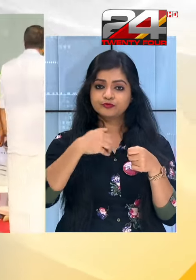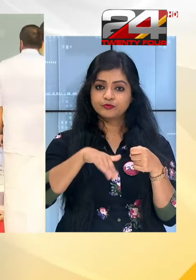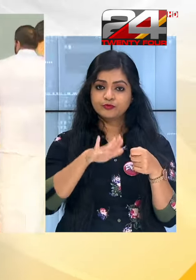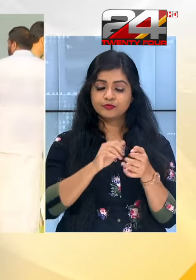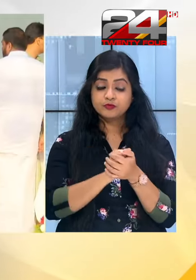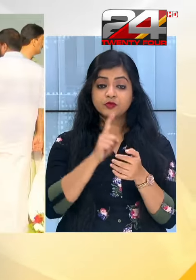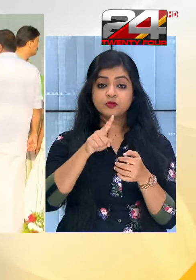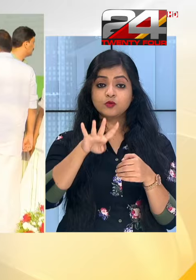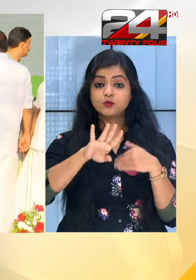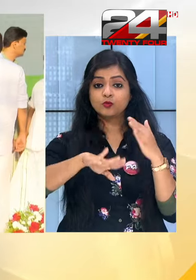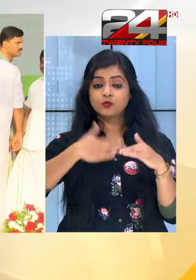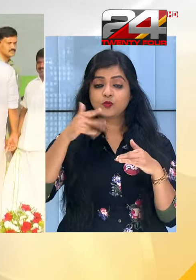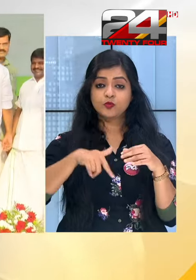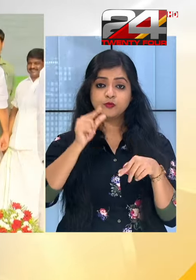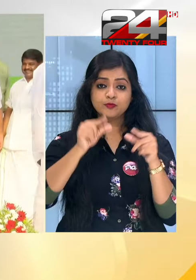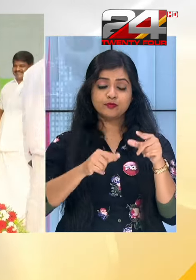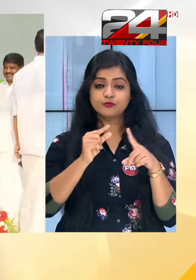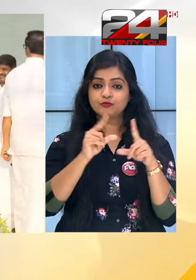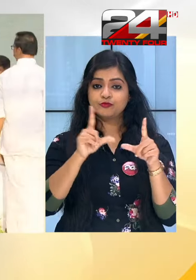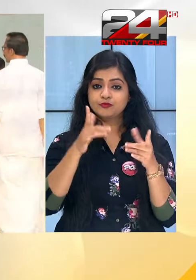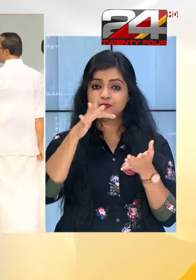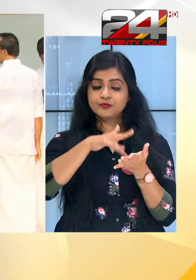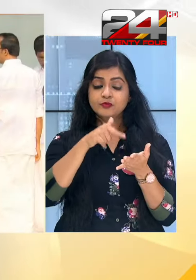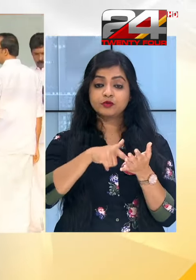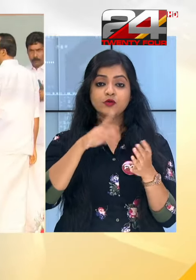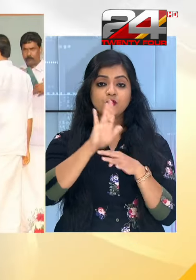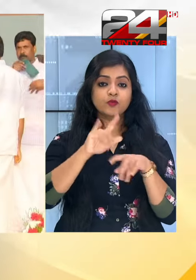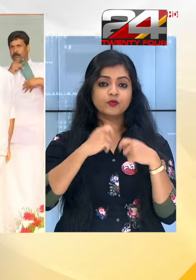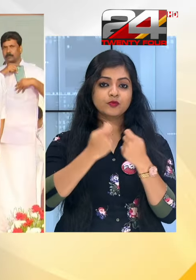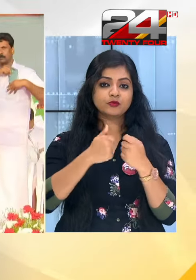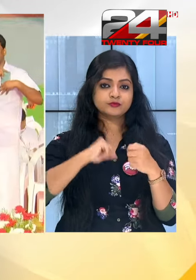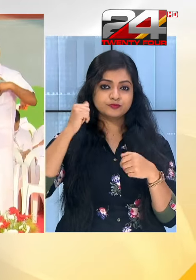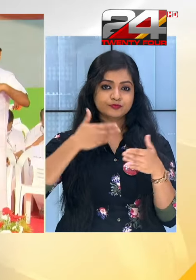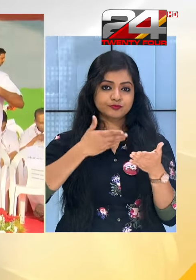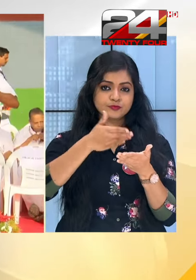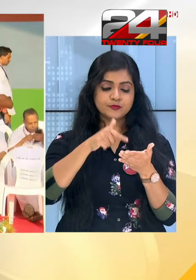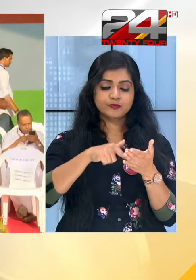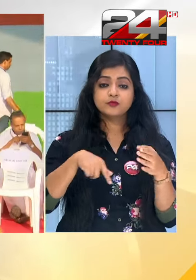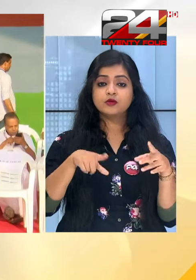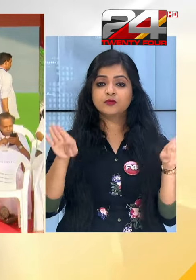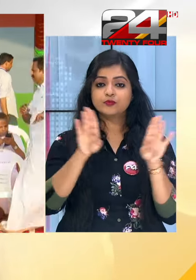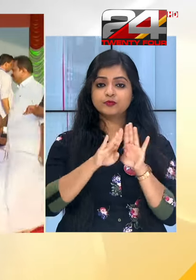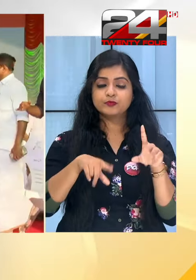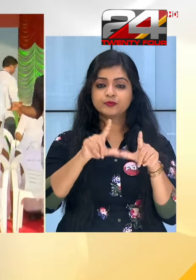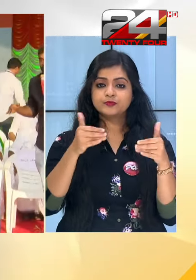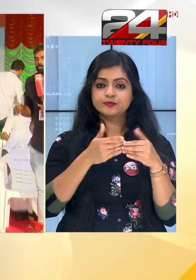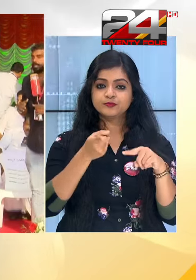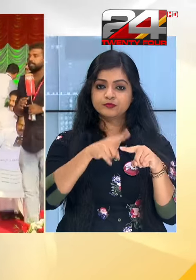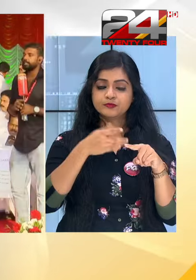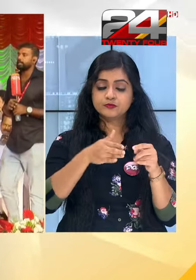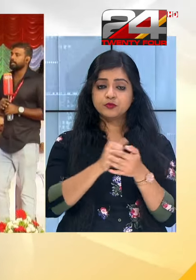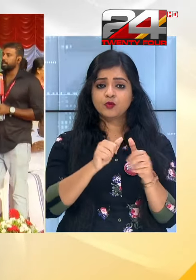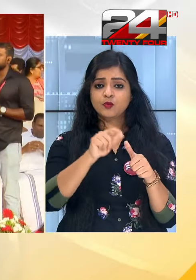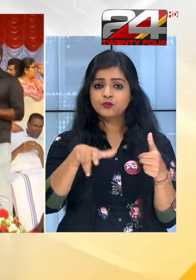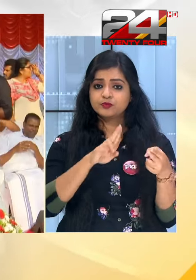10,000 കണക്കിന് അണികളെ സാക്ഷ്യം നിർത്തിയാണ് കോൺഗ്രസിന്റെ ഈ സമരാഗ്നി ഇവിടെ ഇന്ന് അതിന്റെ നാന്ദി കുറിക്കുന്നത്. അതിന്റെ